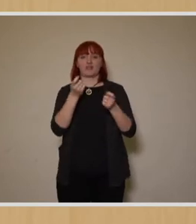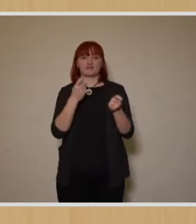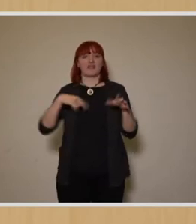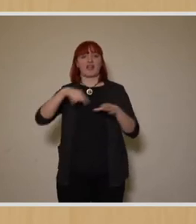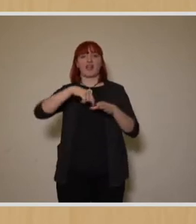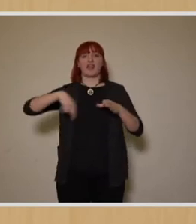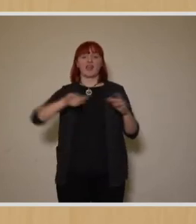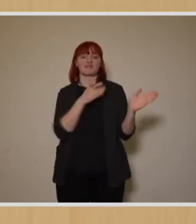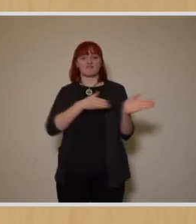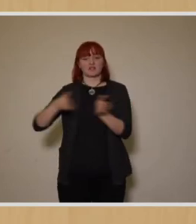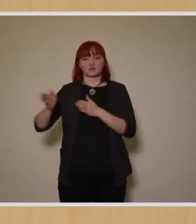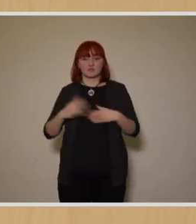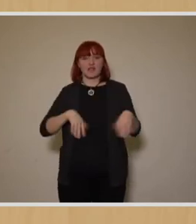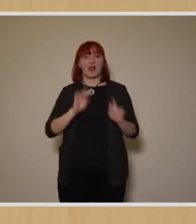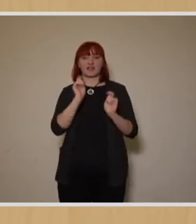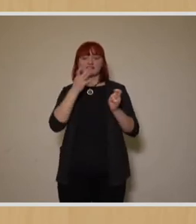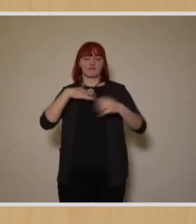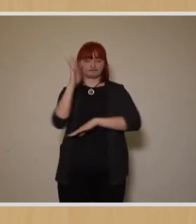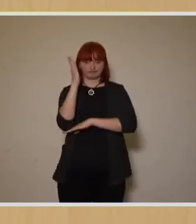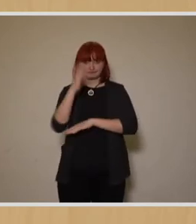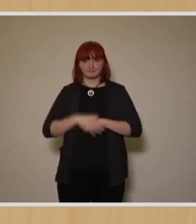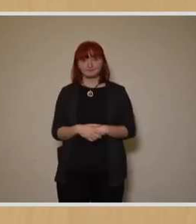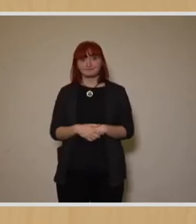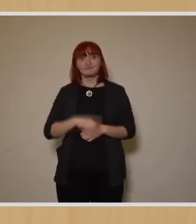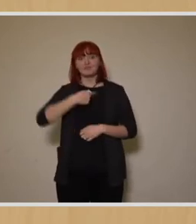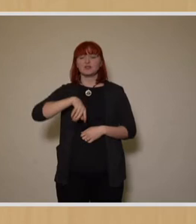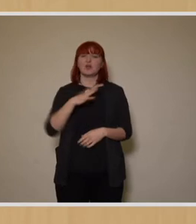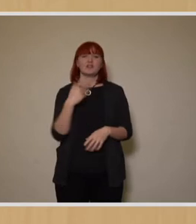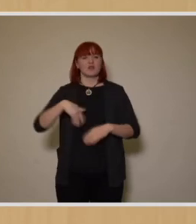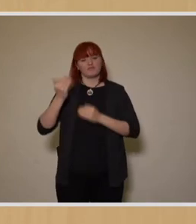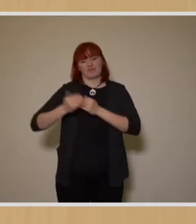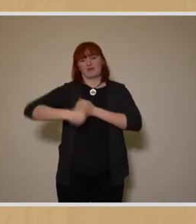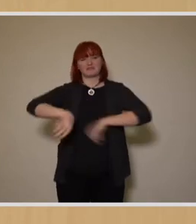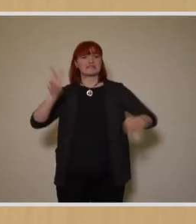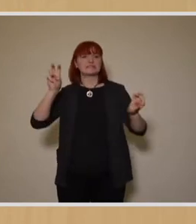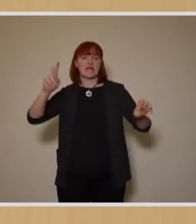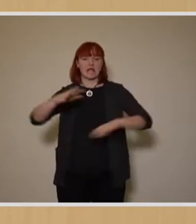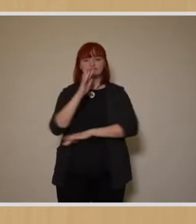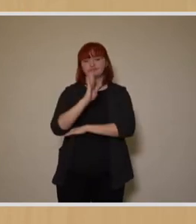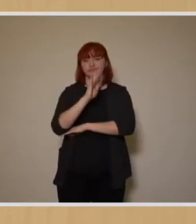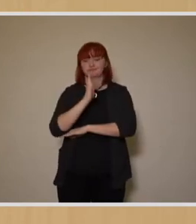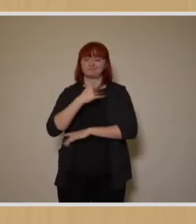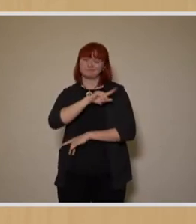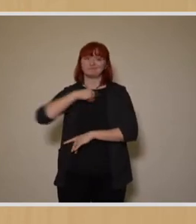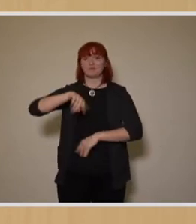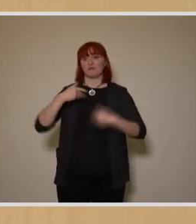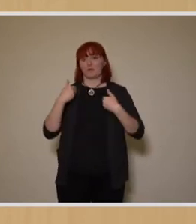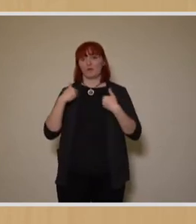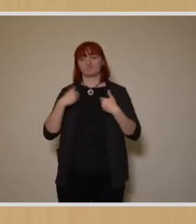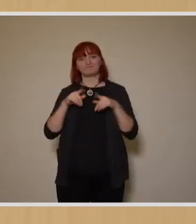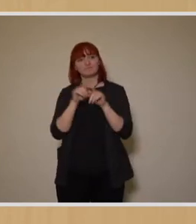interfraktionellen Antrag sprechen darf. Wir sind heute schon so oft zitiert worden, das freut uns auch sehr, nämlich dass wir wahrgenommen